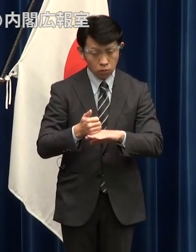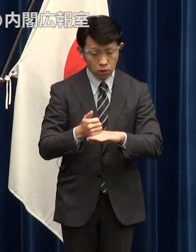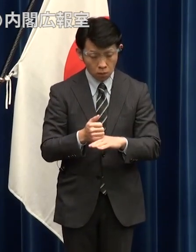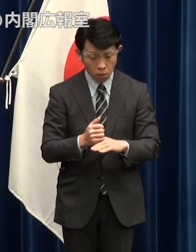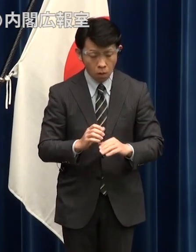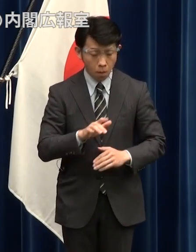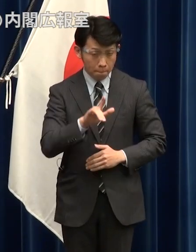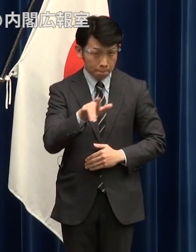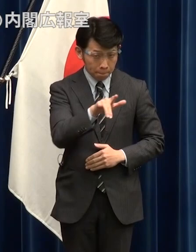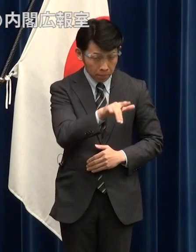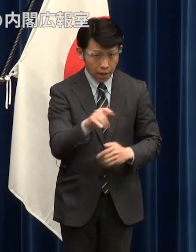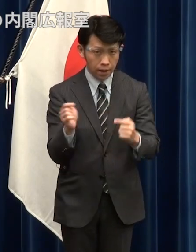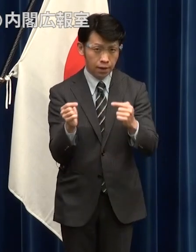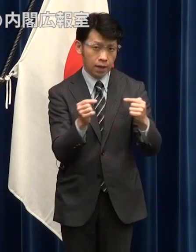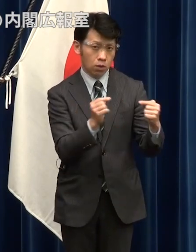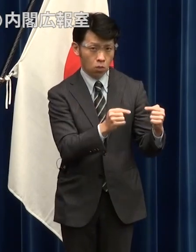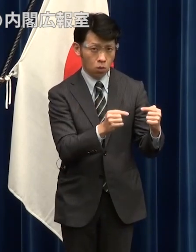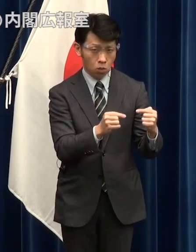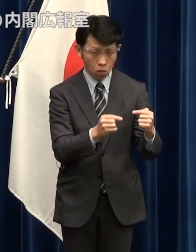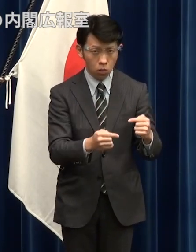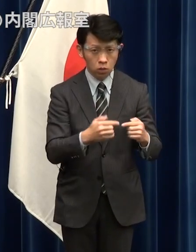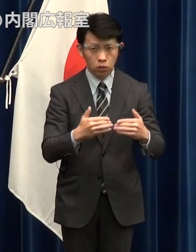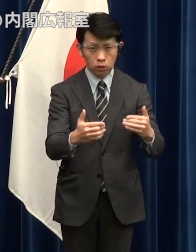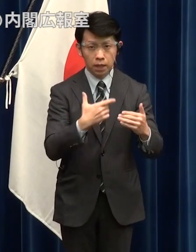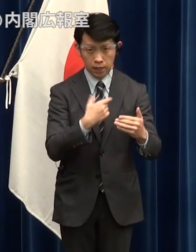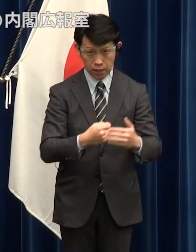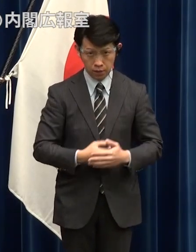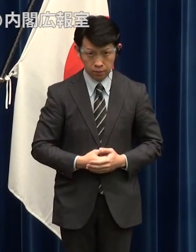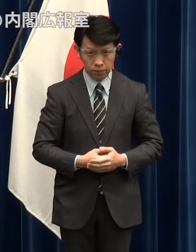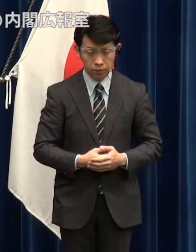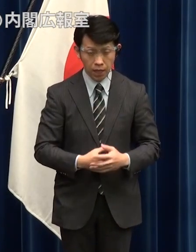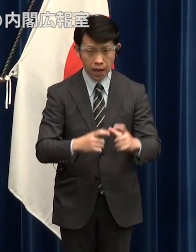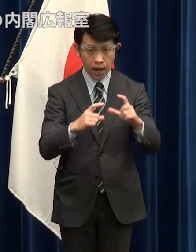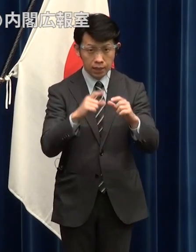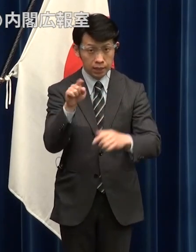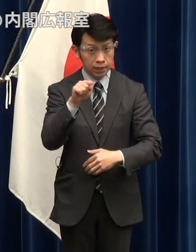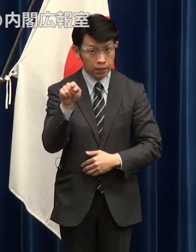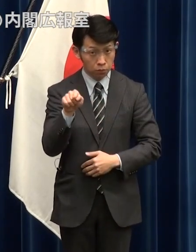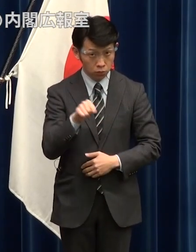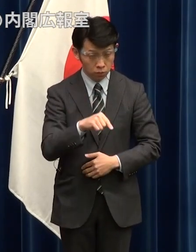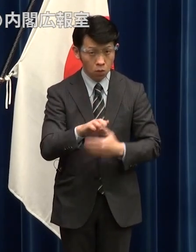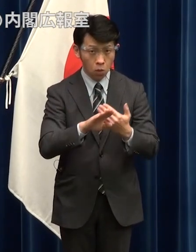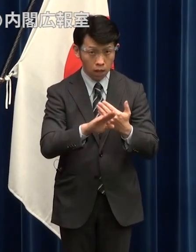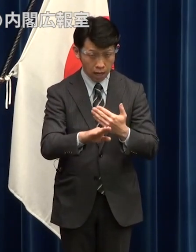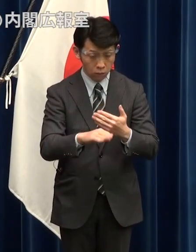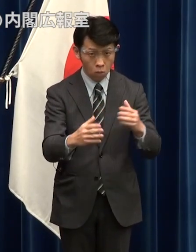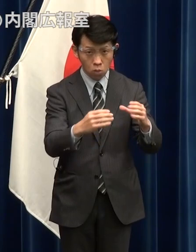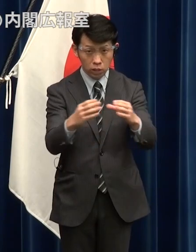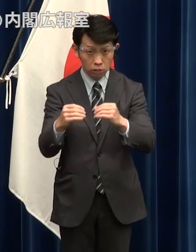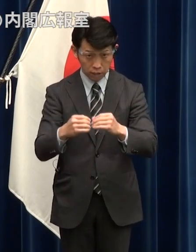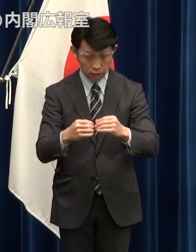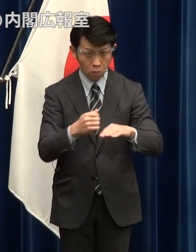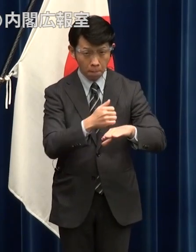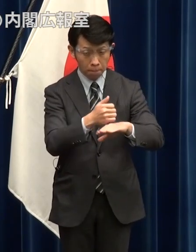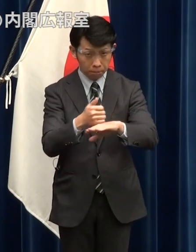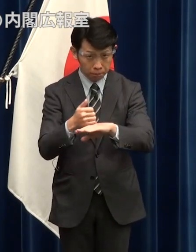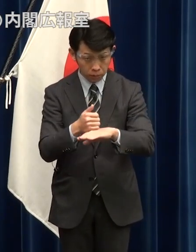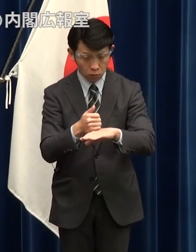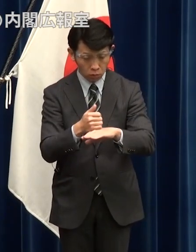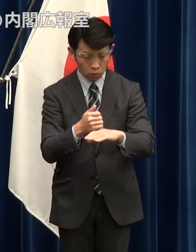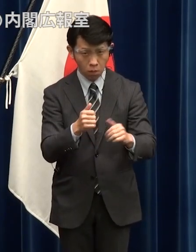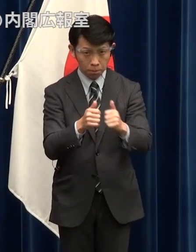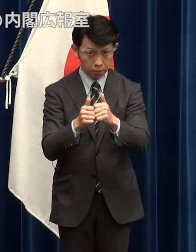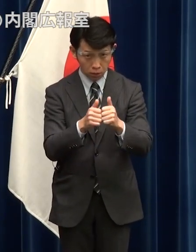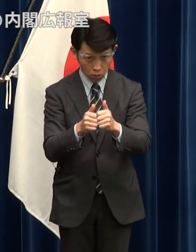。その中で G7 をはじめ各国首脳と議論を重ね、個人的な信頼関係を深めつ